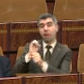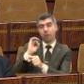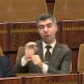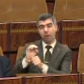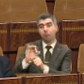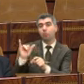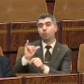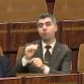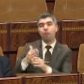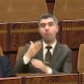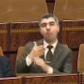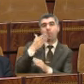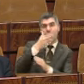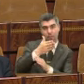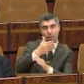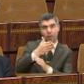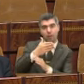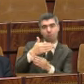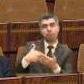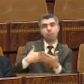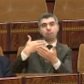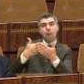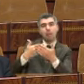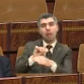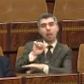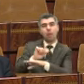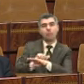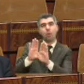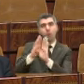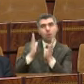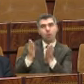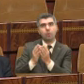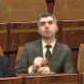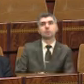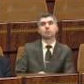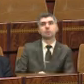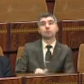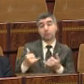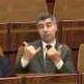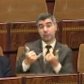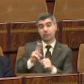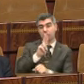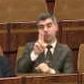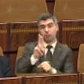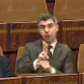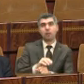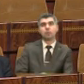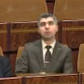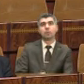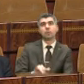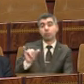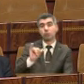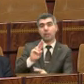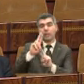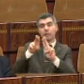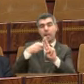الوضعية التي سوف تؤول إليها هذه التعاضدية. ولذلك سؤالنا هو في إطار